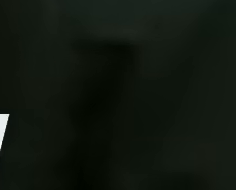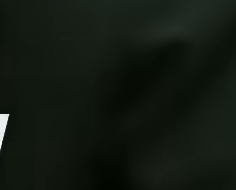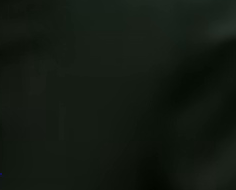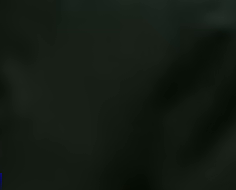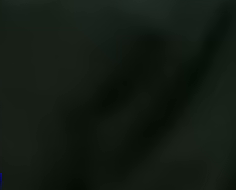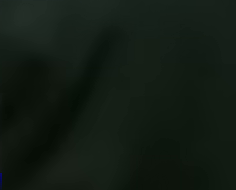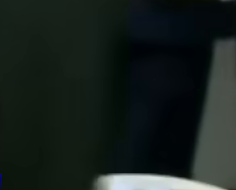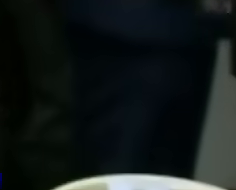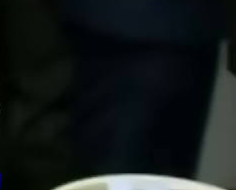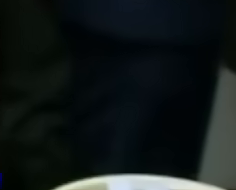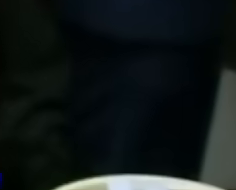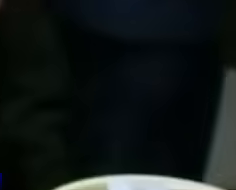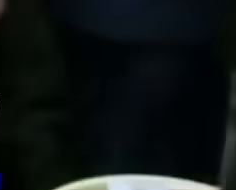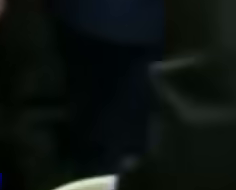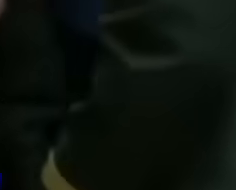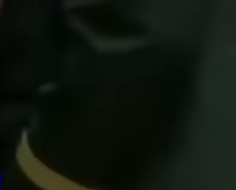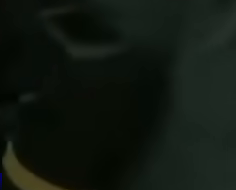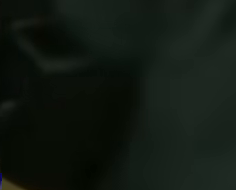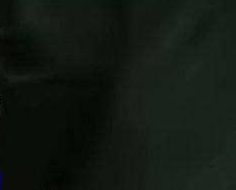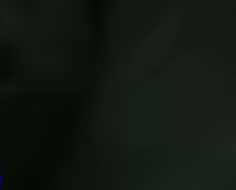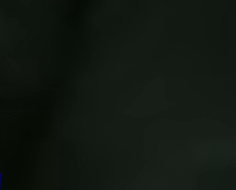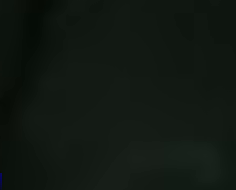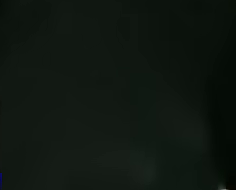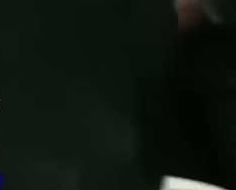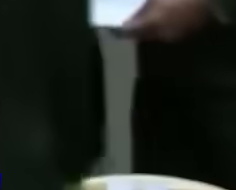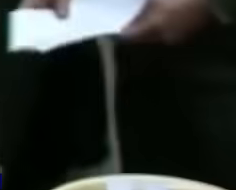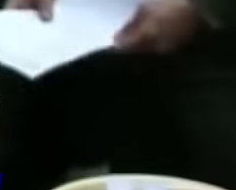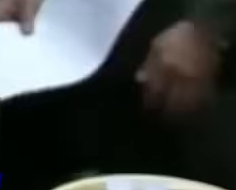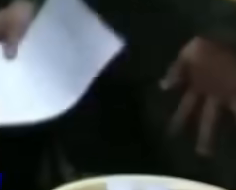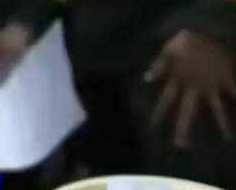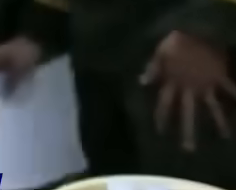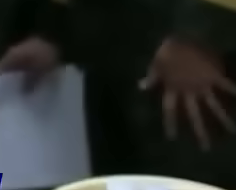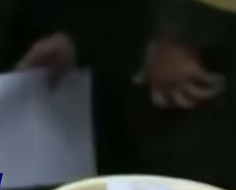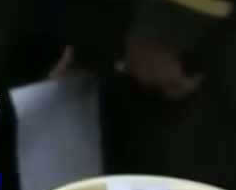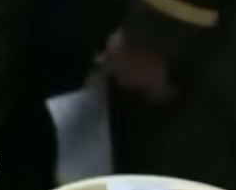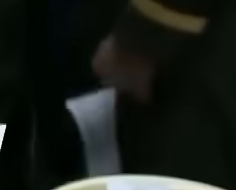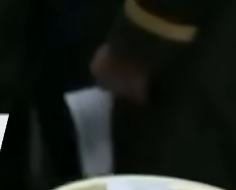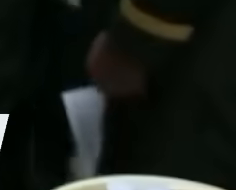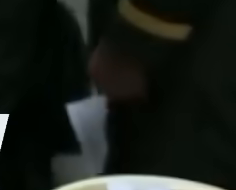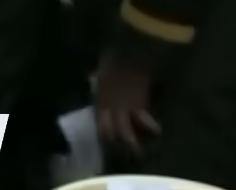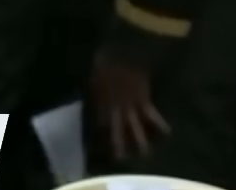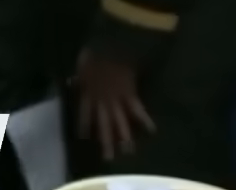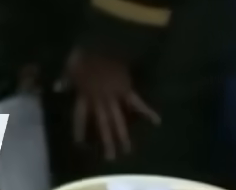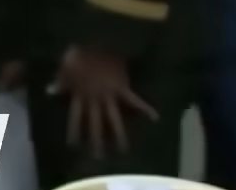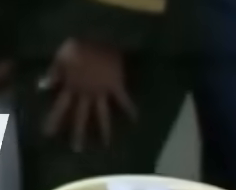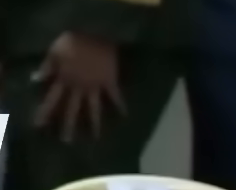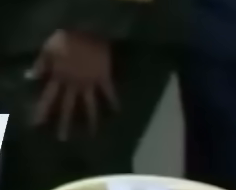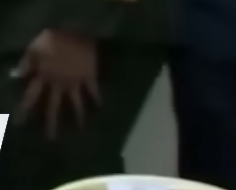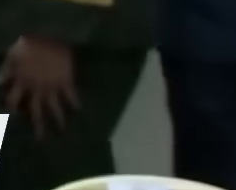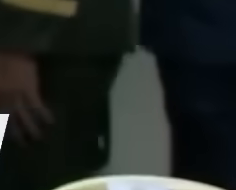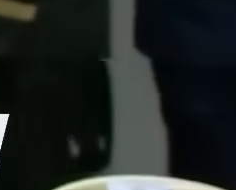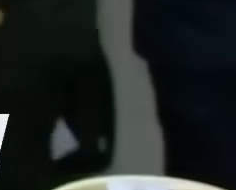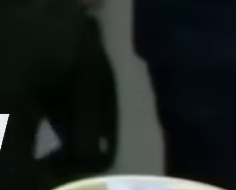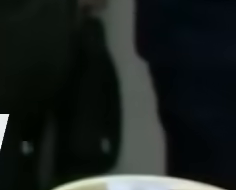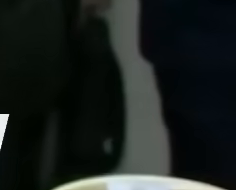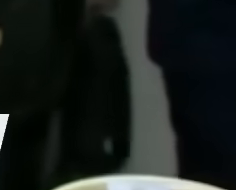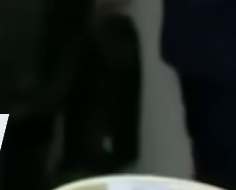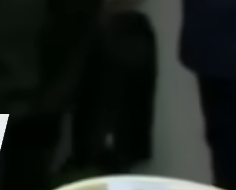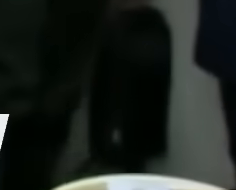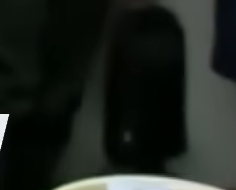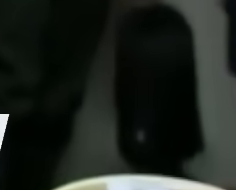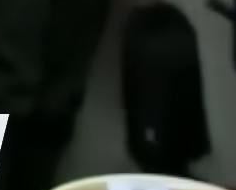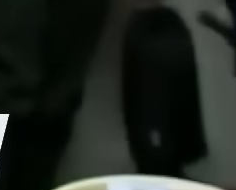yung Chinese Coast Guard, malapit dun sa dulo ng runway natin. And sa paligid, maraming mga Chinese militia.